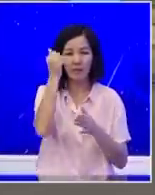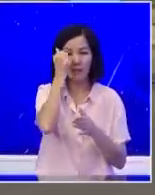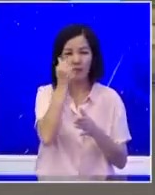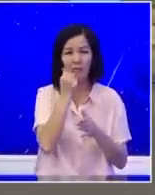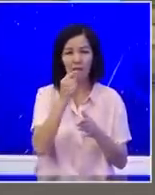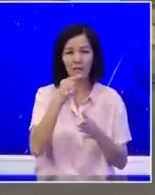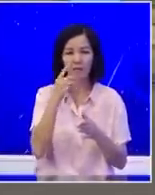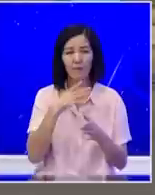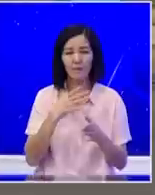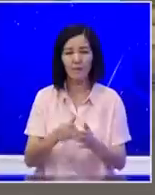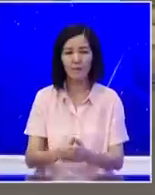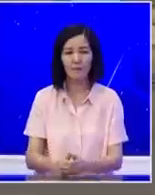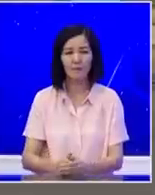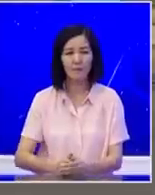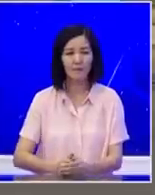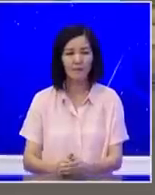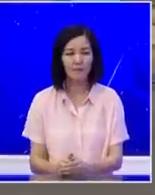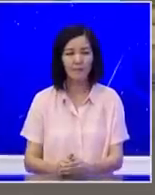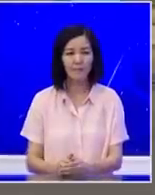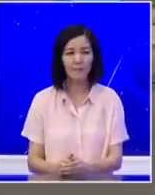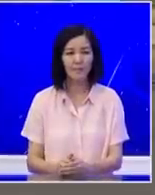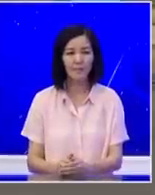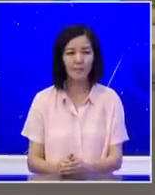әріптестеріне ризашылығын білдірді.